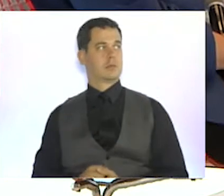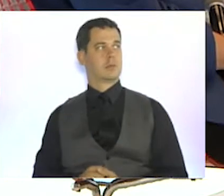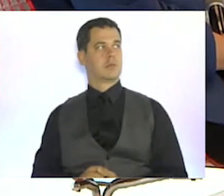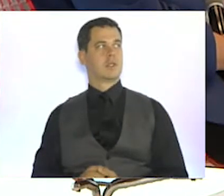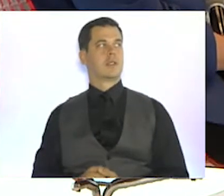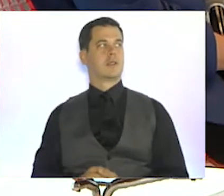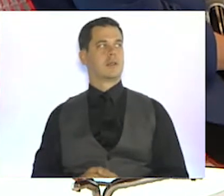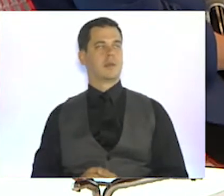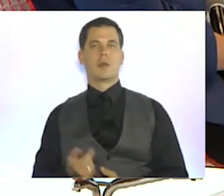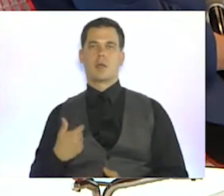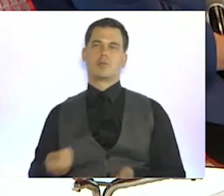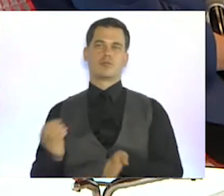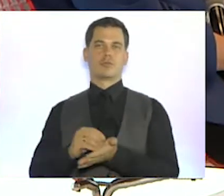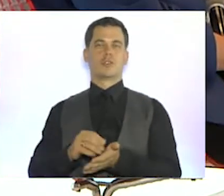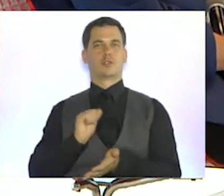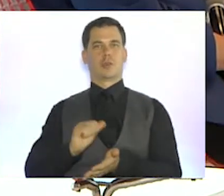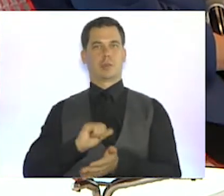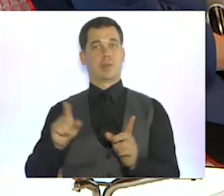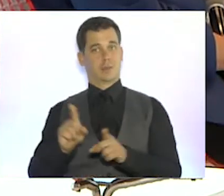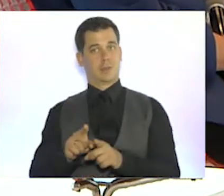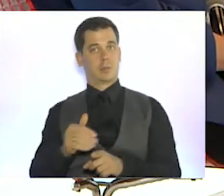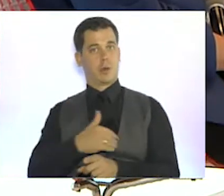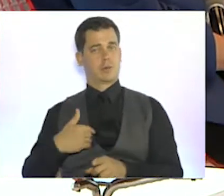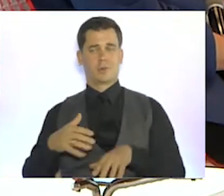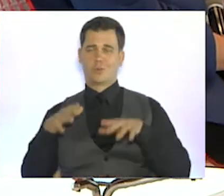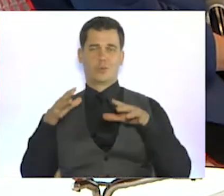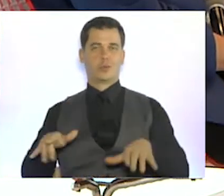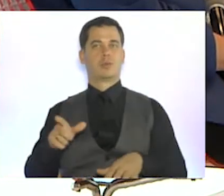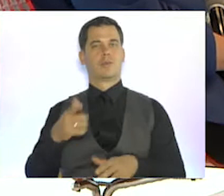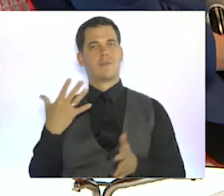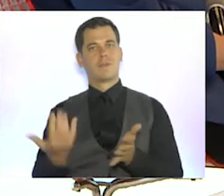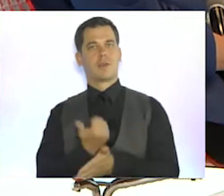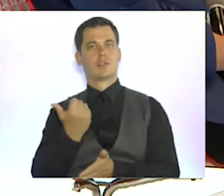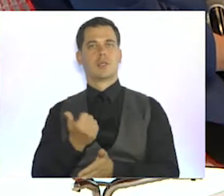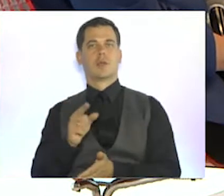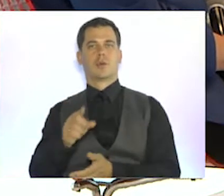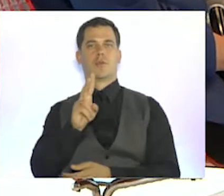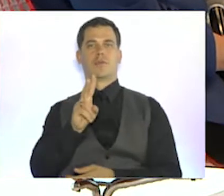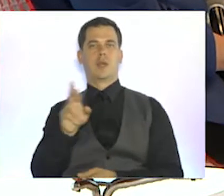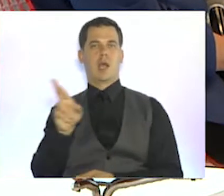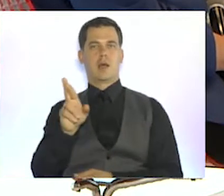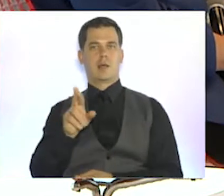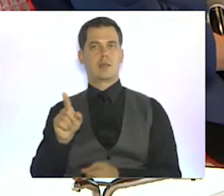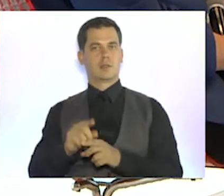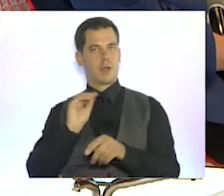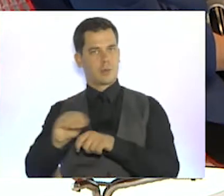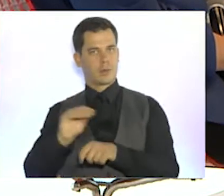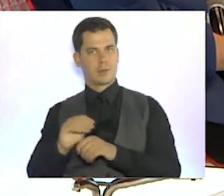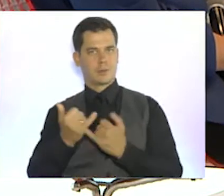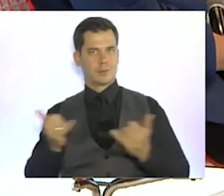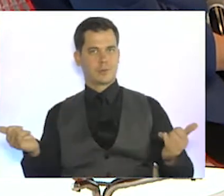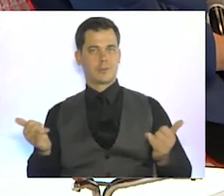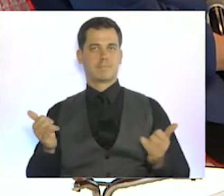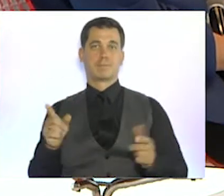bym coś dodał też od siebie, bo w Polsce mamy dużo świetnych przykładów wykorzystania VR-u i AR-u w edukacji. Niech tutaj przykładem